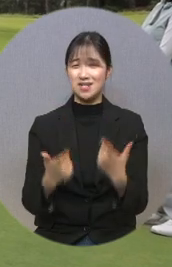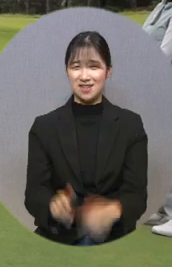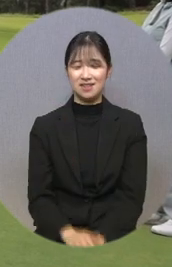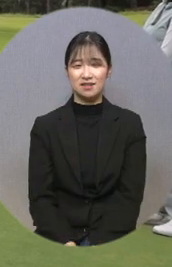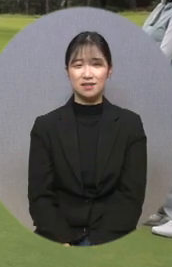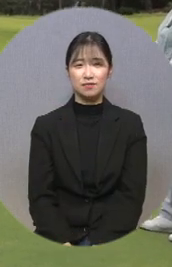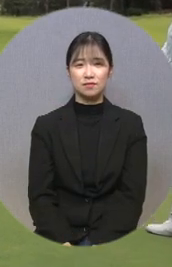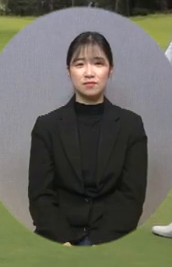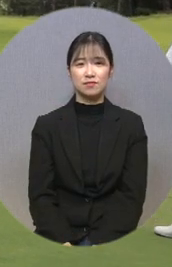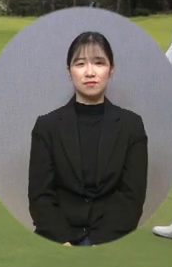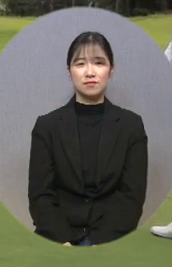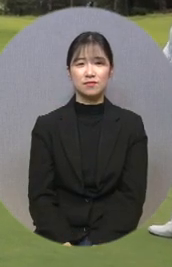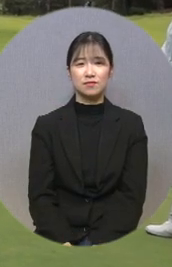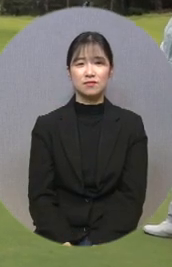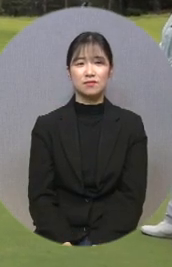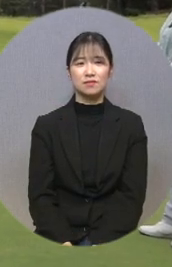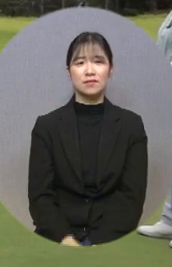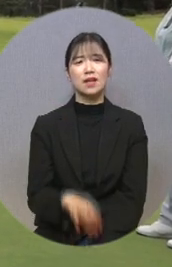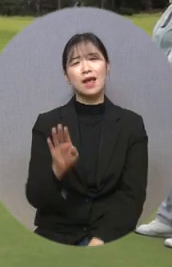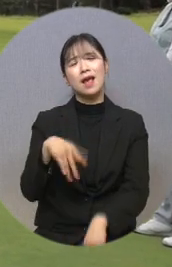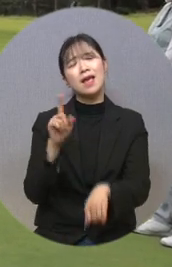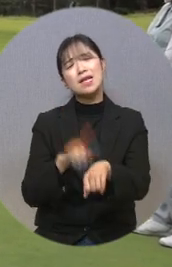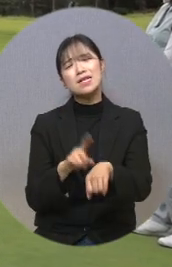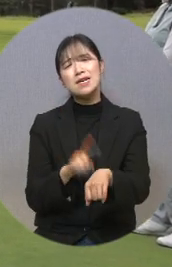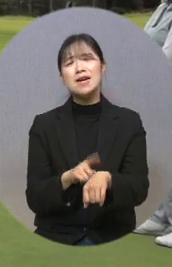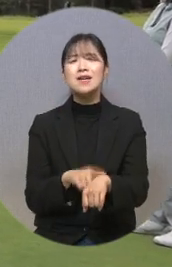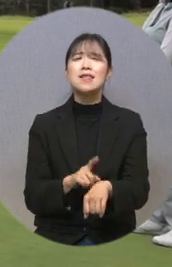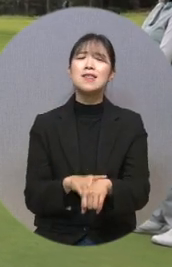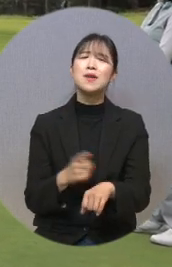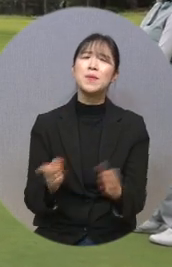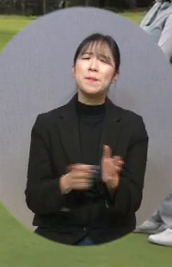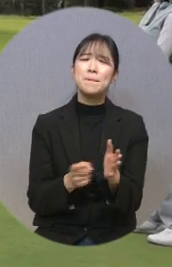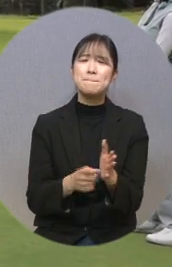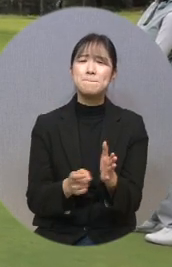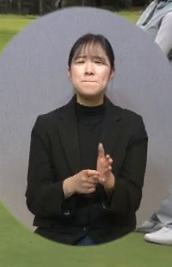양. 원래 볼 못 치는 사람. 형, 지금 시간이 없다, 형.